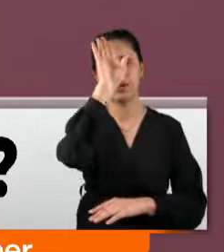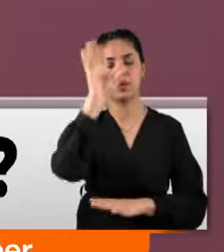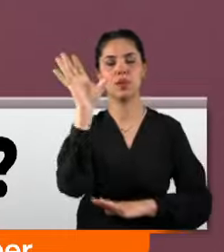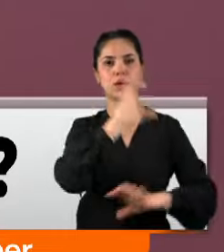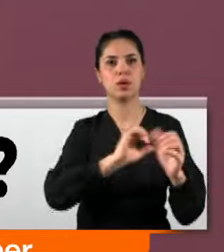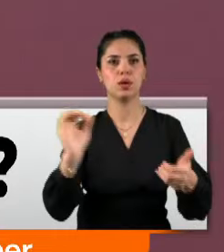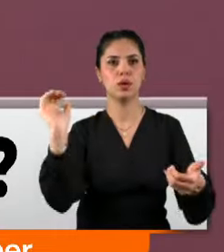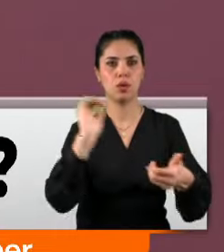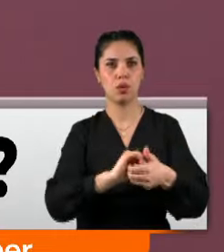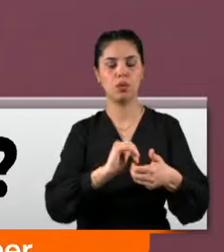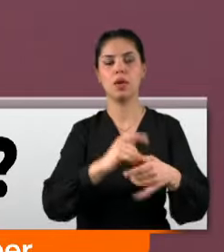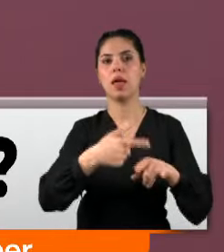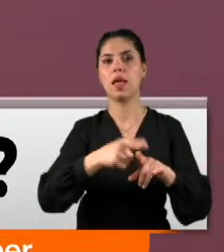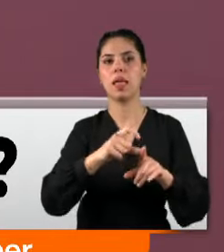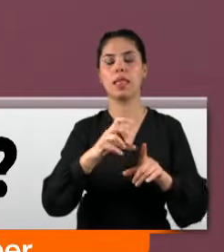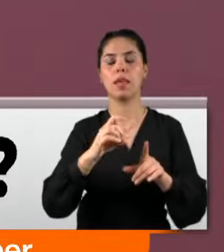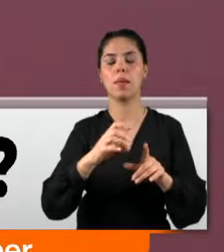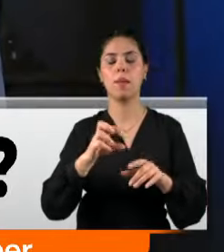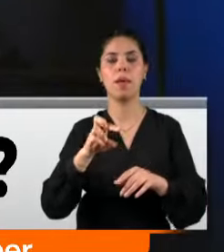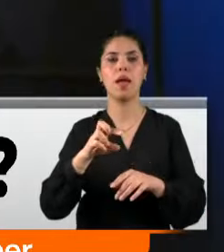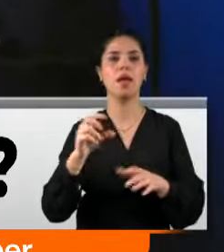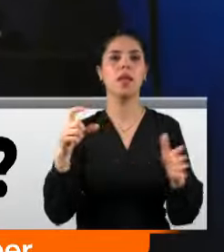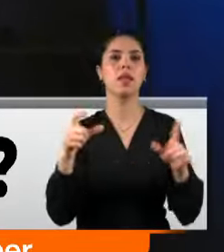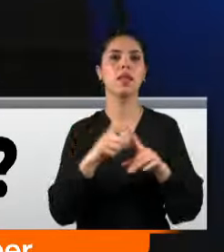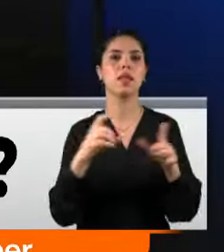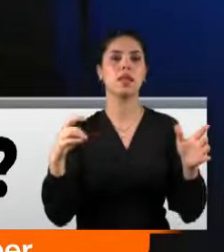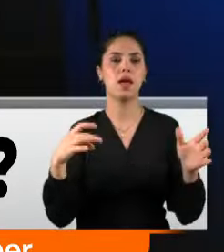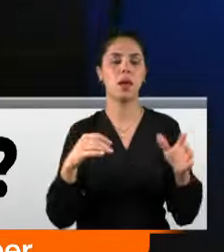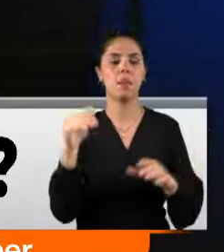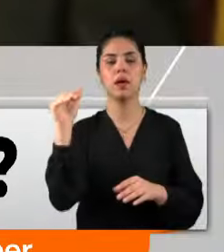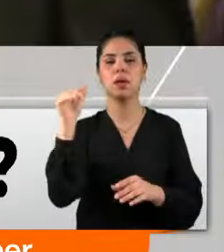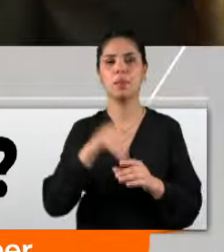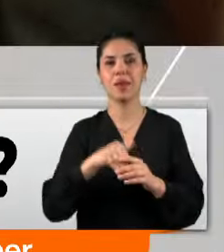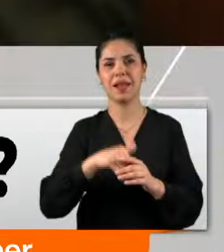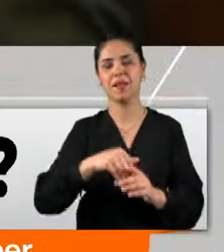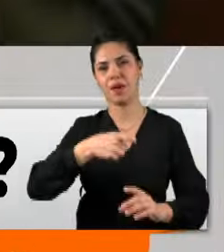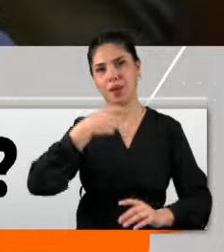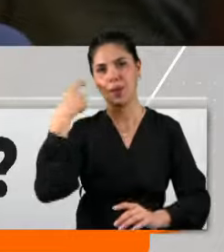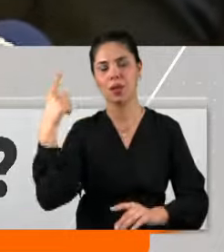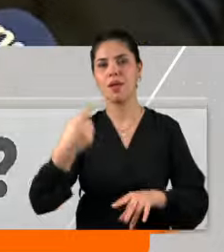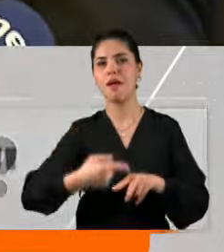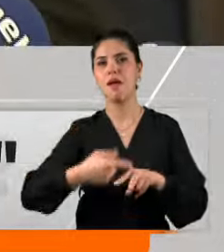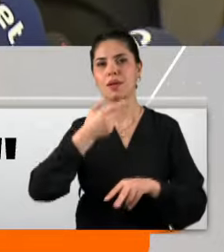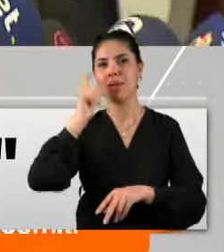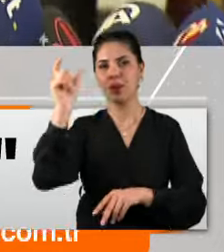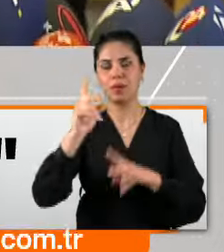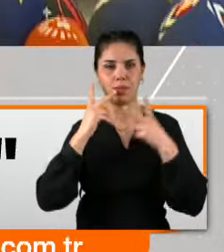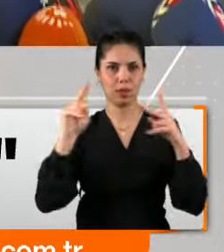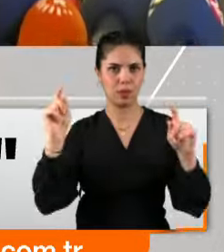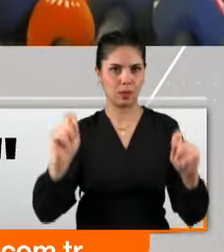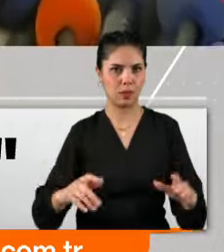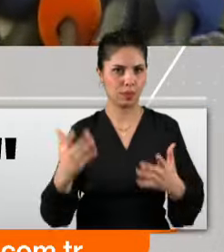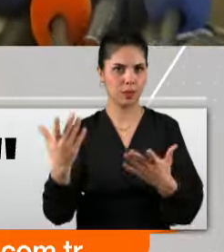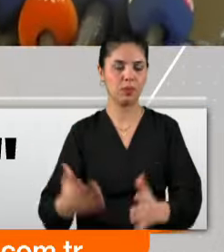ortaklığı HDP'nin Diyarbakır eski milletvekili Altan Tan gündeme getirdi. Selahattin Bey'in mektubu gelecekti. İşte